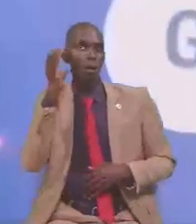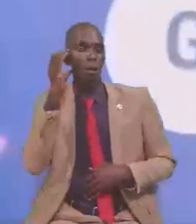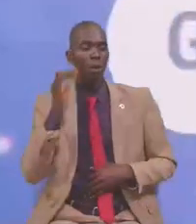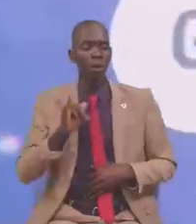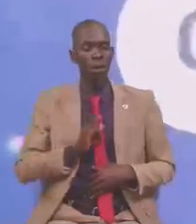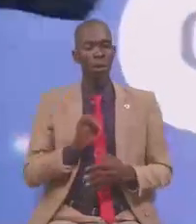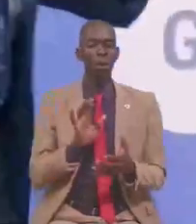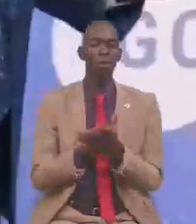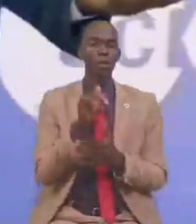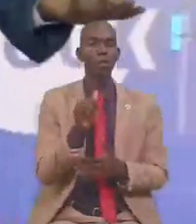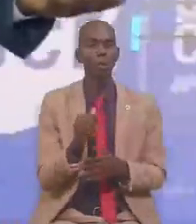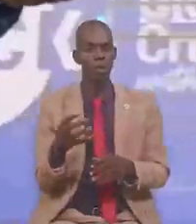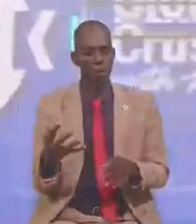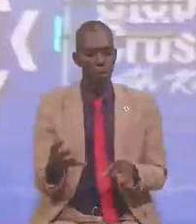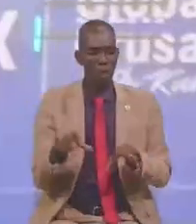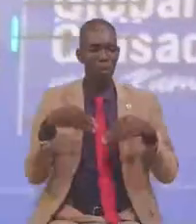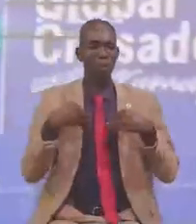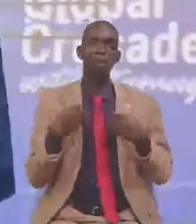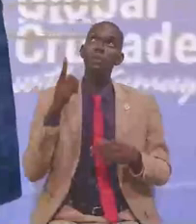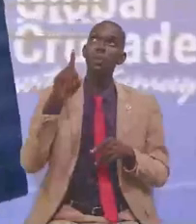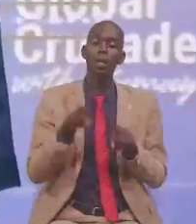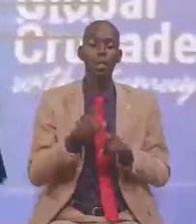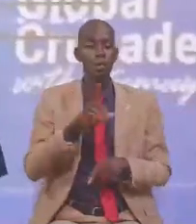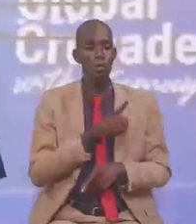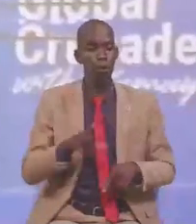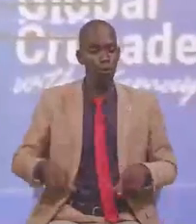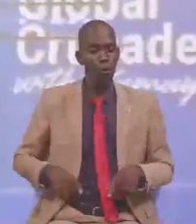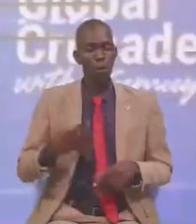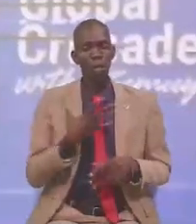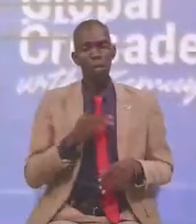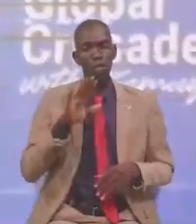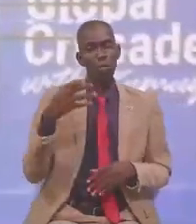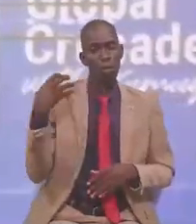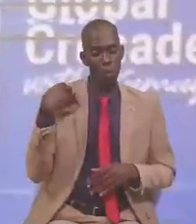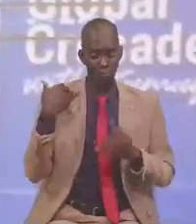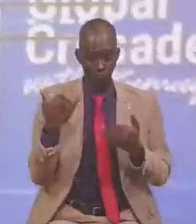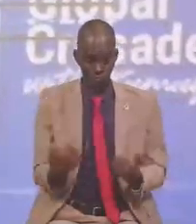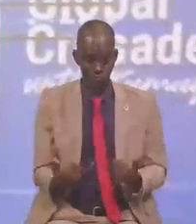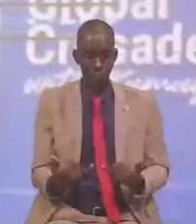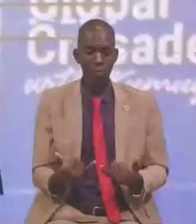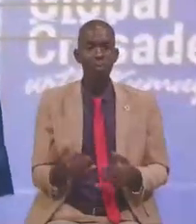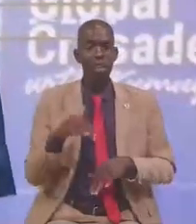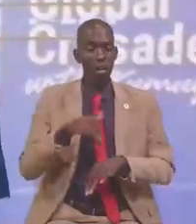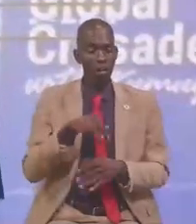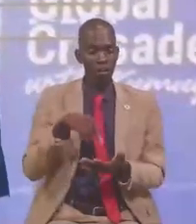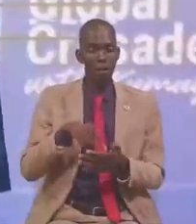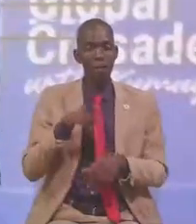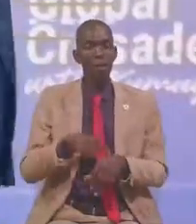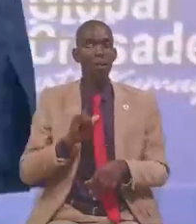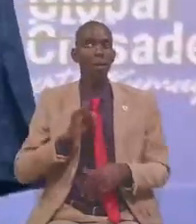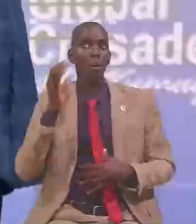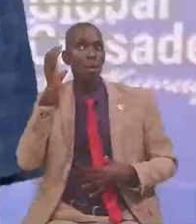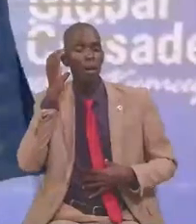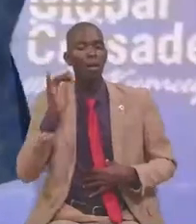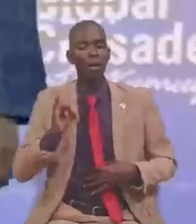pratique. Prends-le comme ton Seigneur, maintenant. Oui, à ce temps-ci, j'entends et je